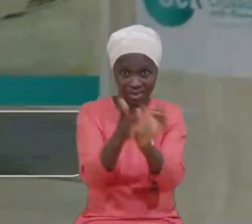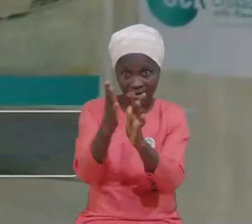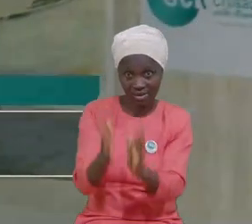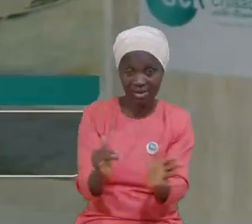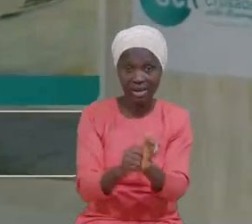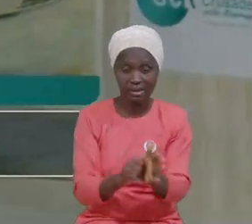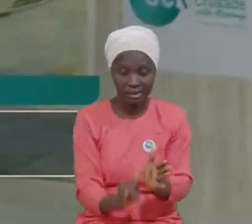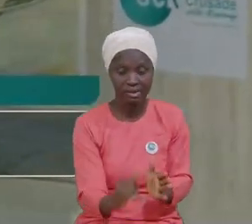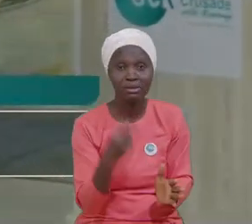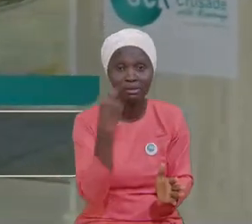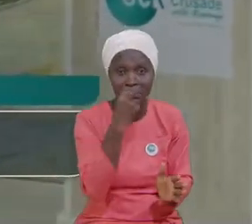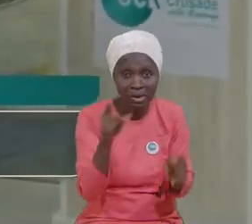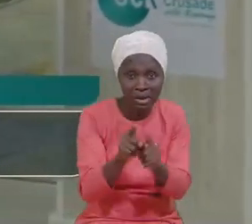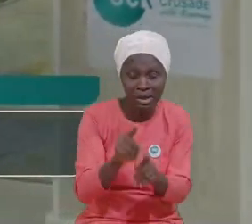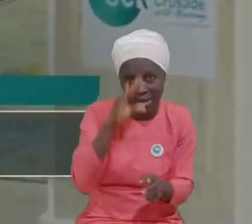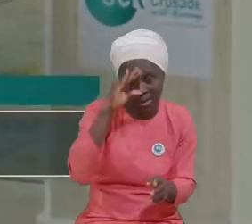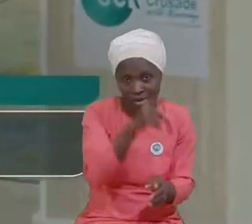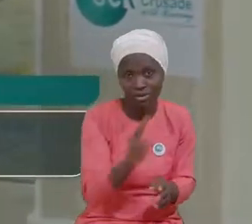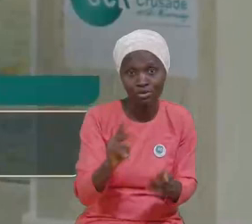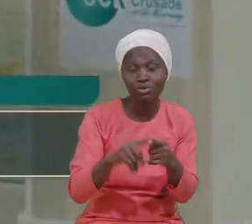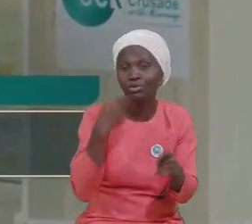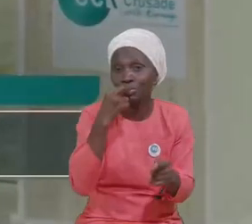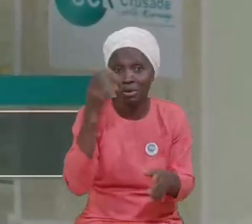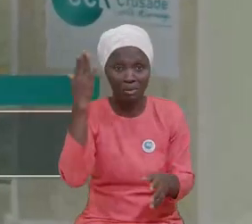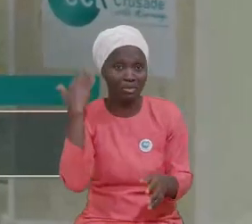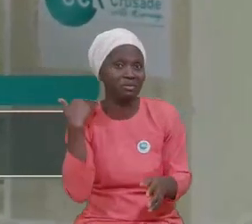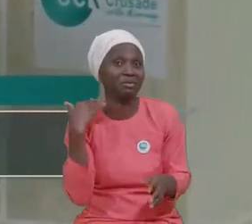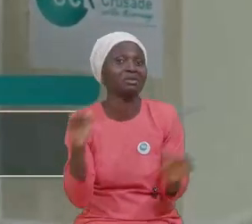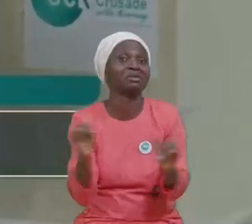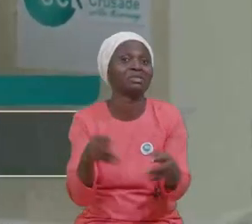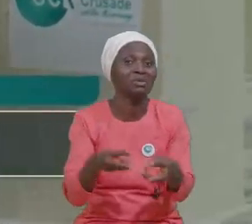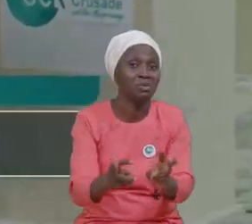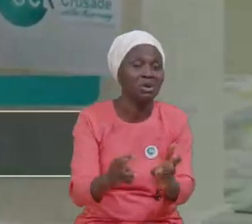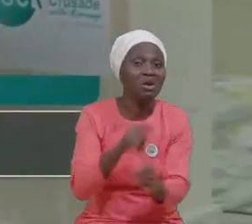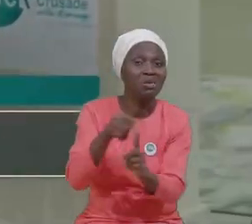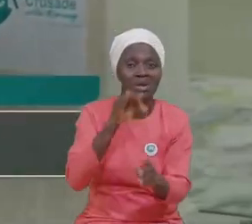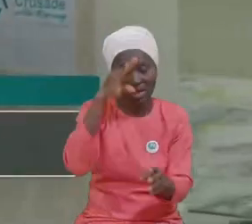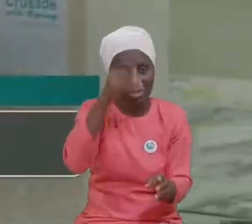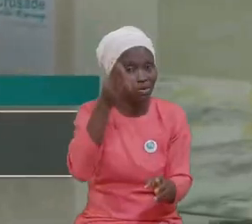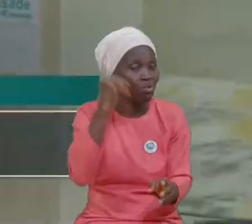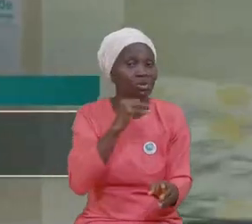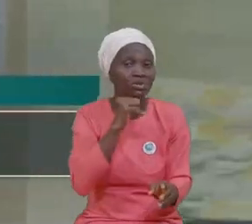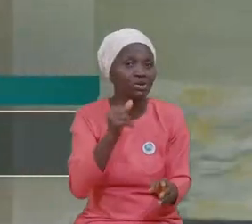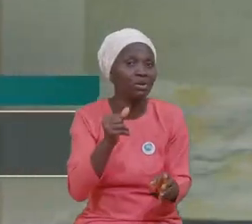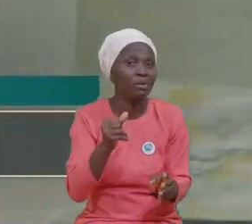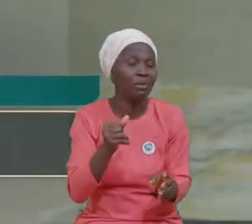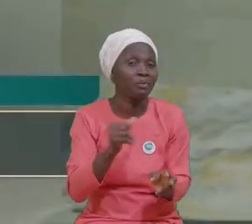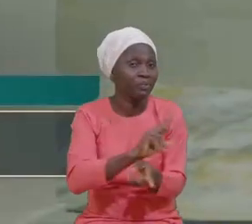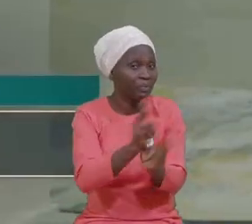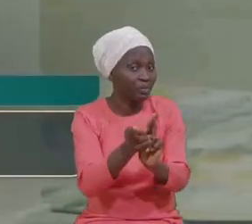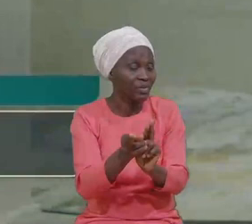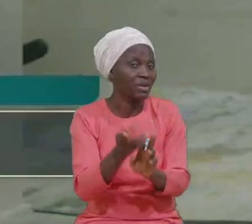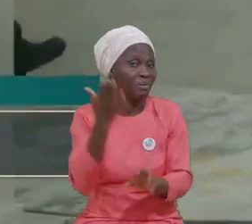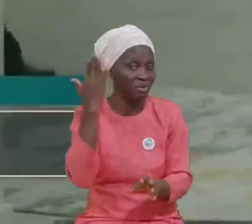encore comme il parlait avant. Quand il était encore, n'était pas encore né de nouveau. Il y a des gens nés de nouveau